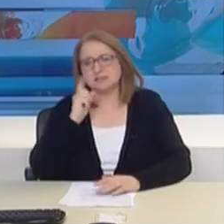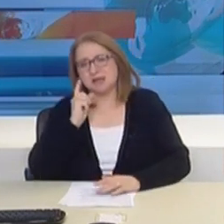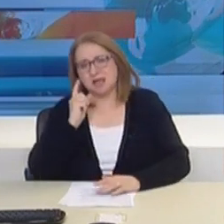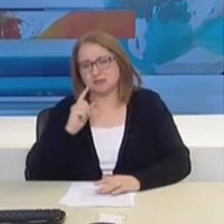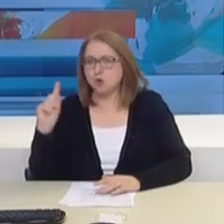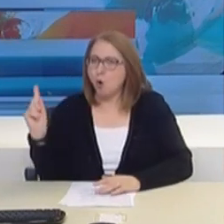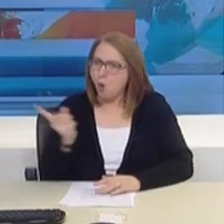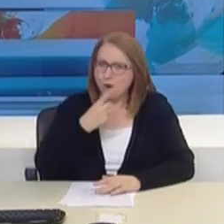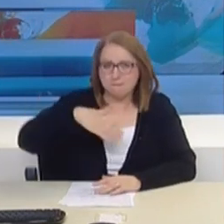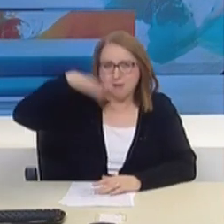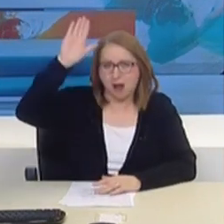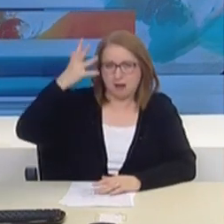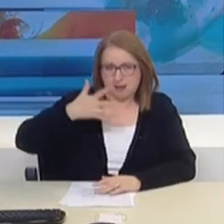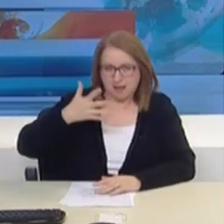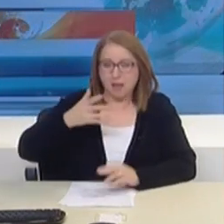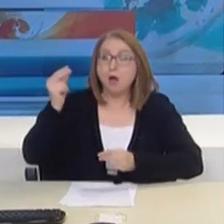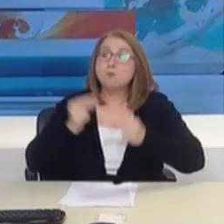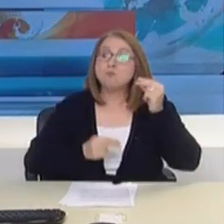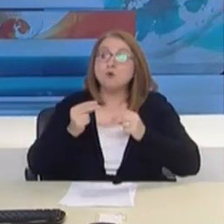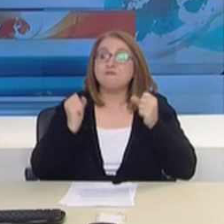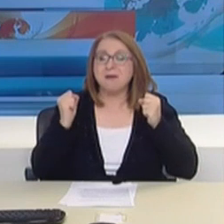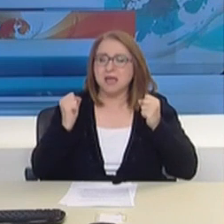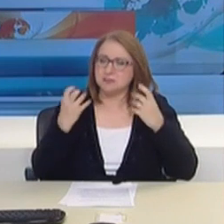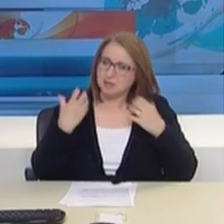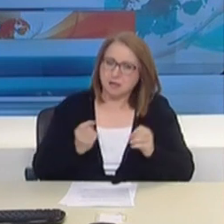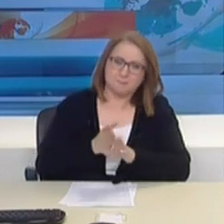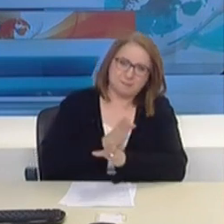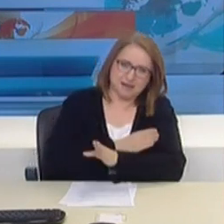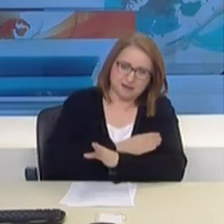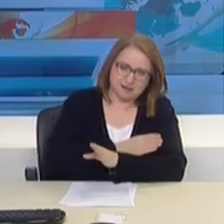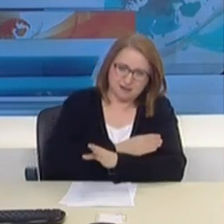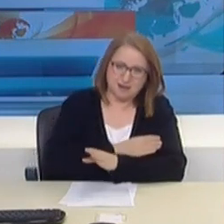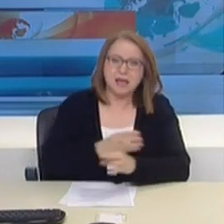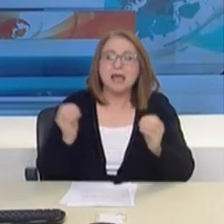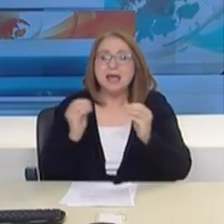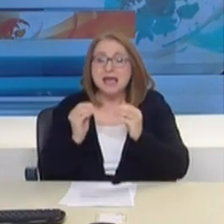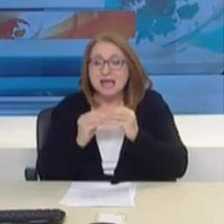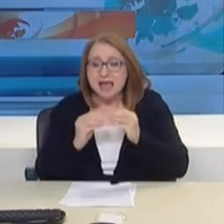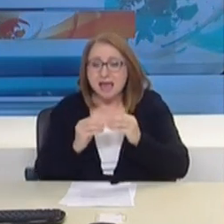νόσημα. Τέλος, 29 συμπολίτες μας έχουν ήδη πάρει εξιτήριο από το νοσοκομείο.